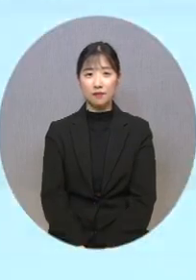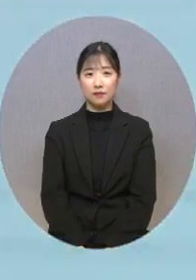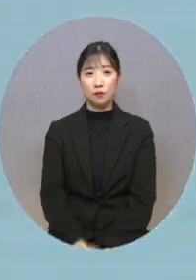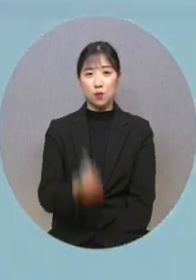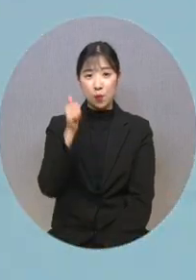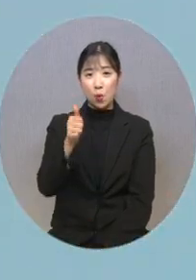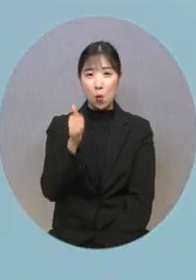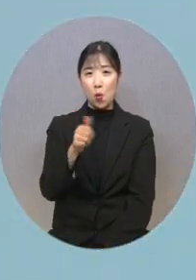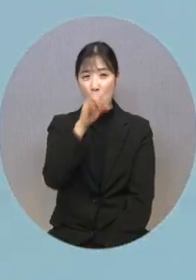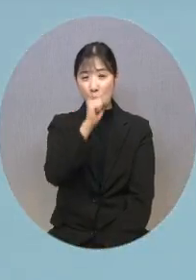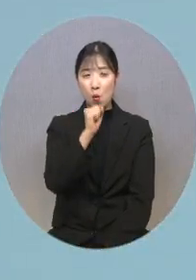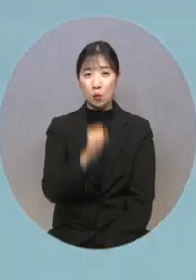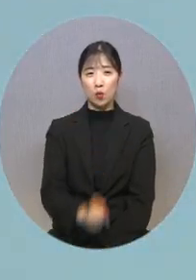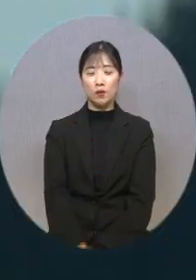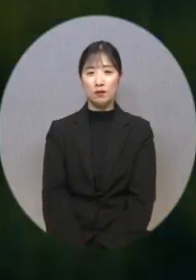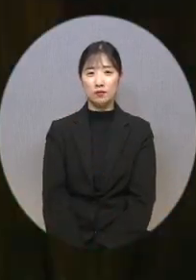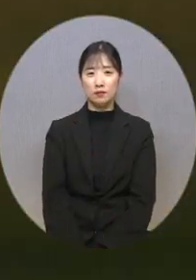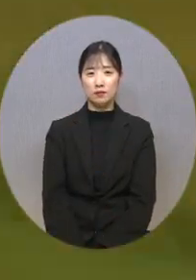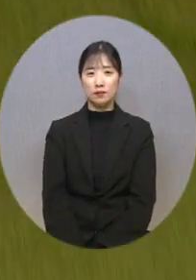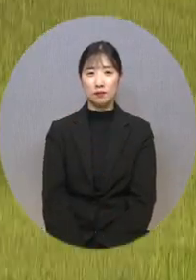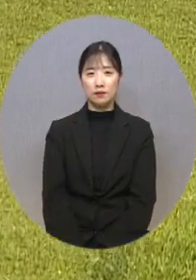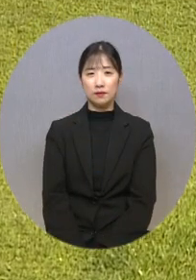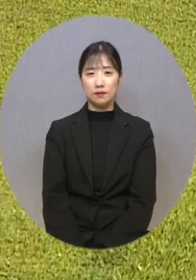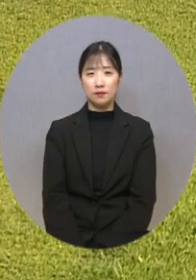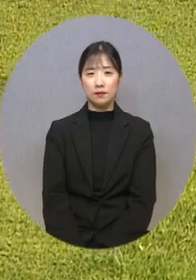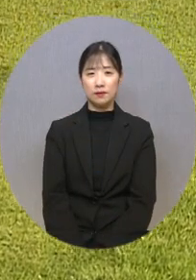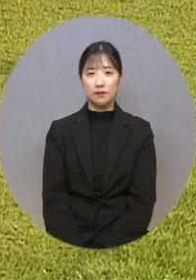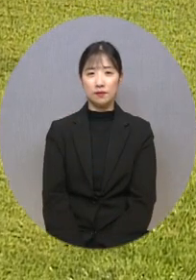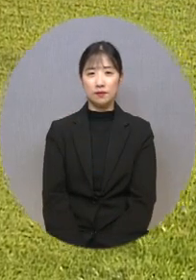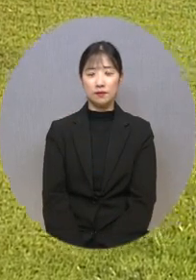굿! 핀 바로 봤어. 우와, 언니 멋있다. 바로 봤다.